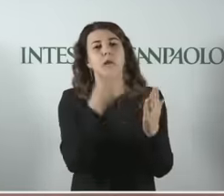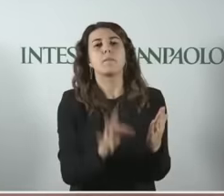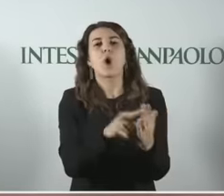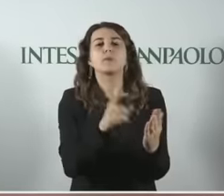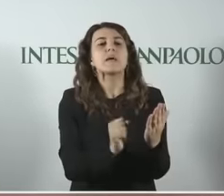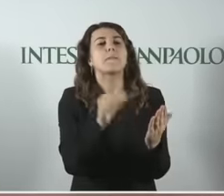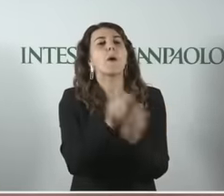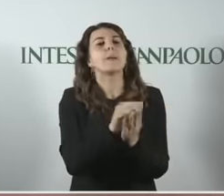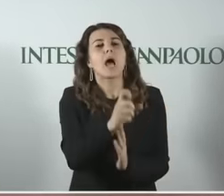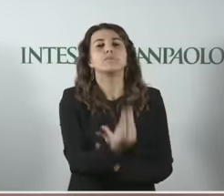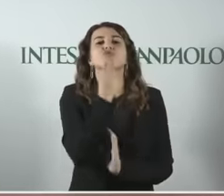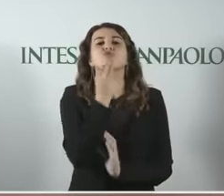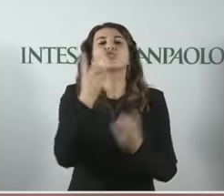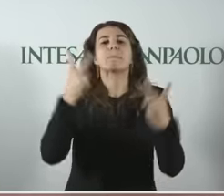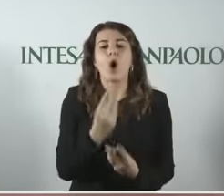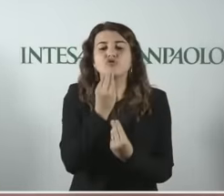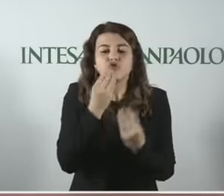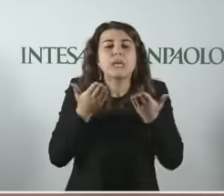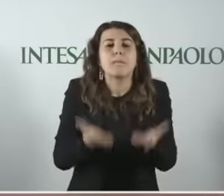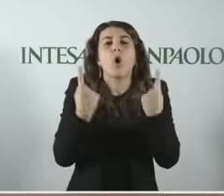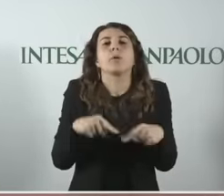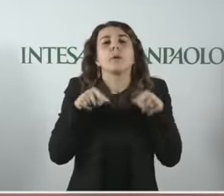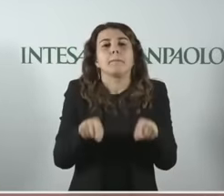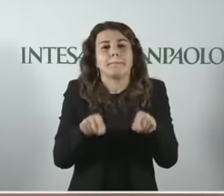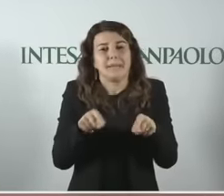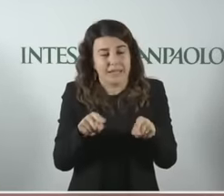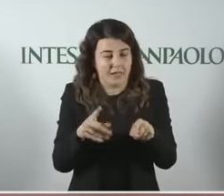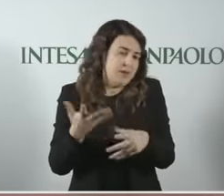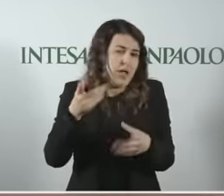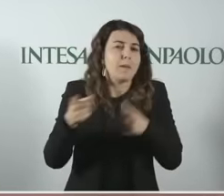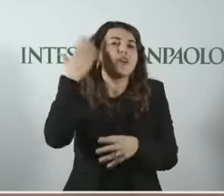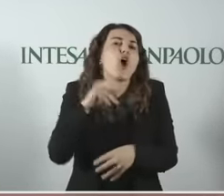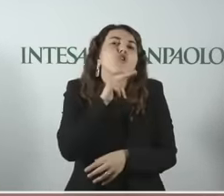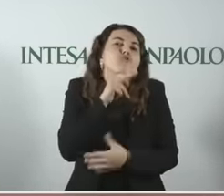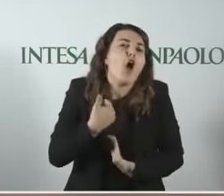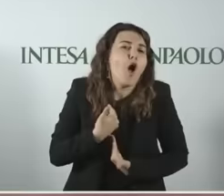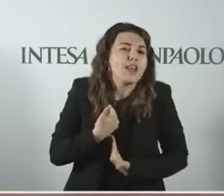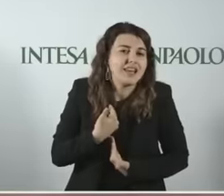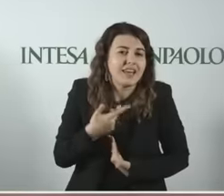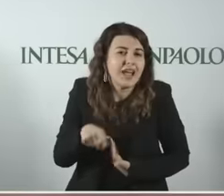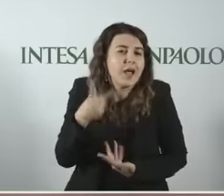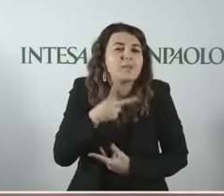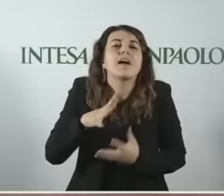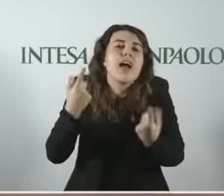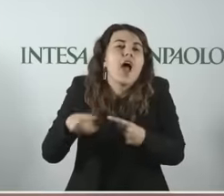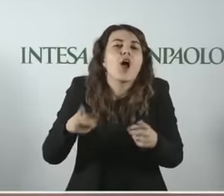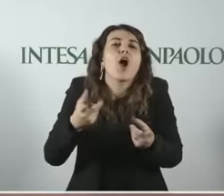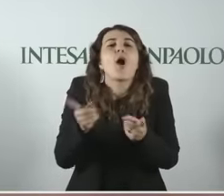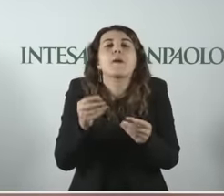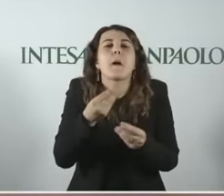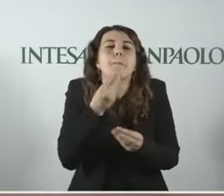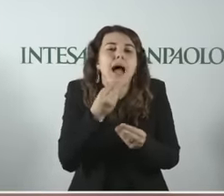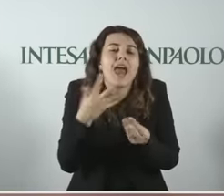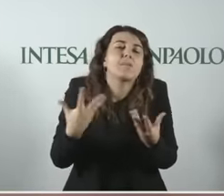cibo il vero cibo è quello e come'era ancora Fino al tempo dei nostri nonni e il resto È un'aggiunta No il companatico